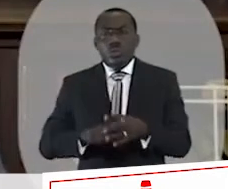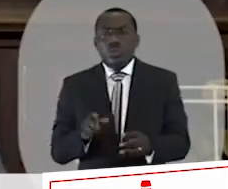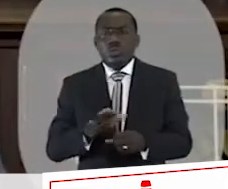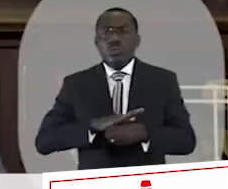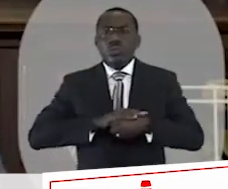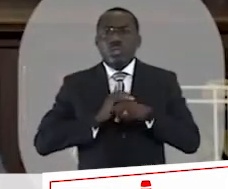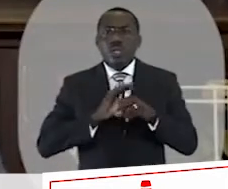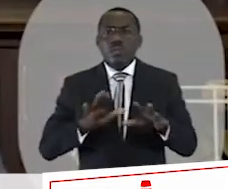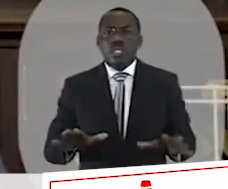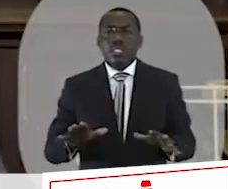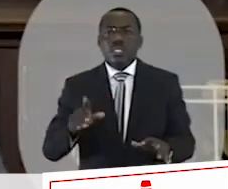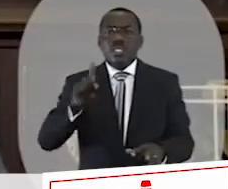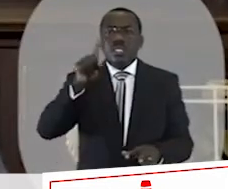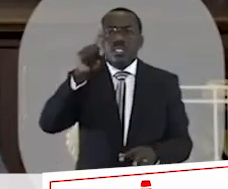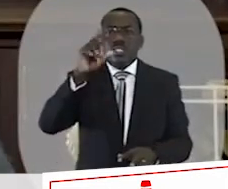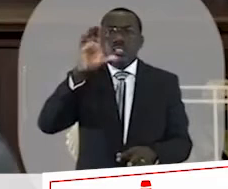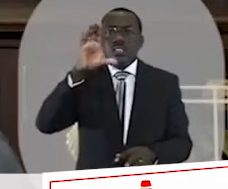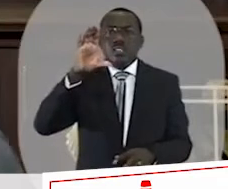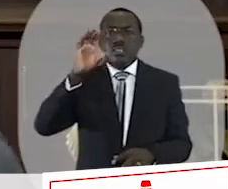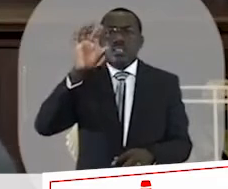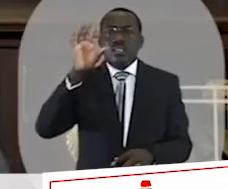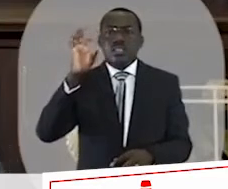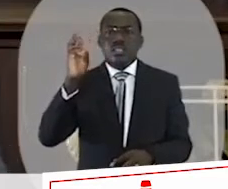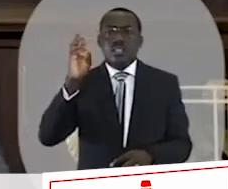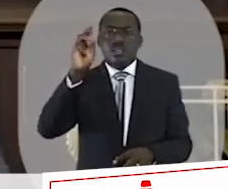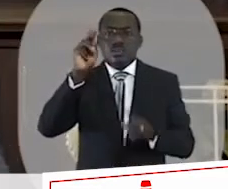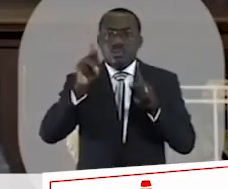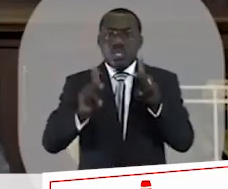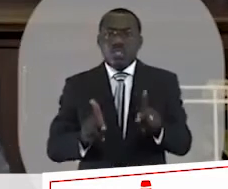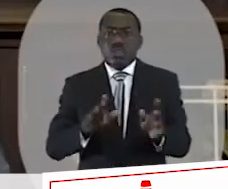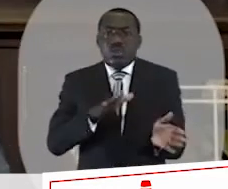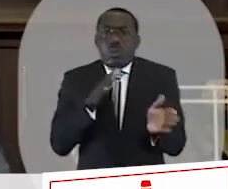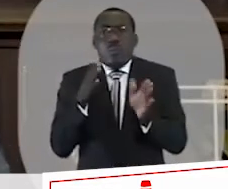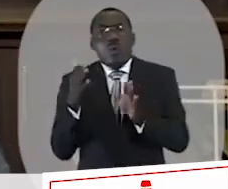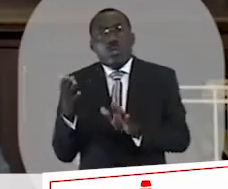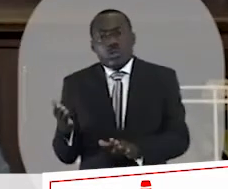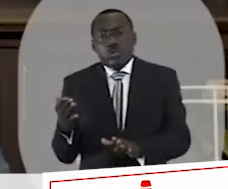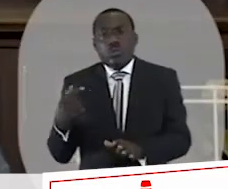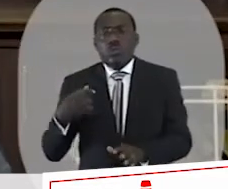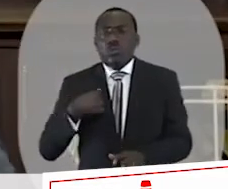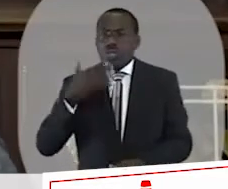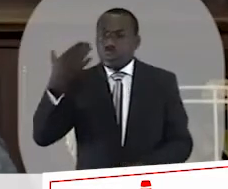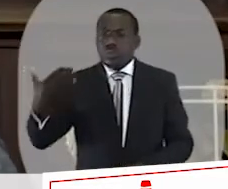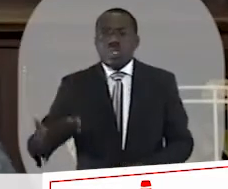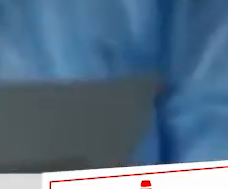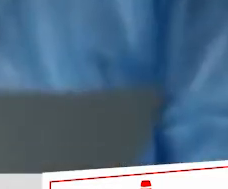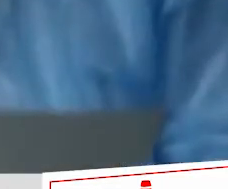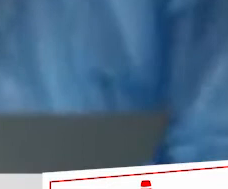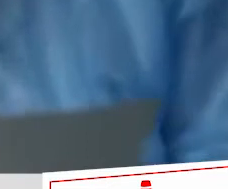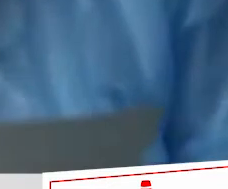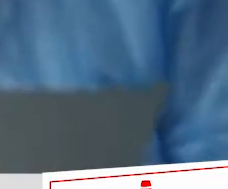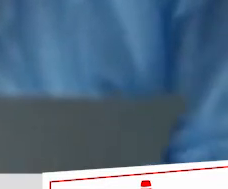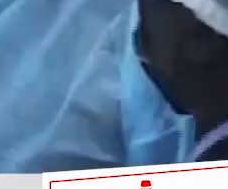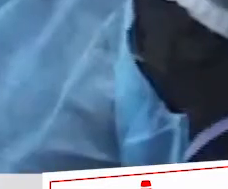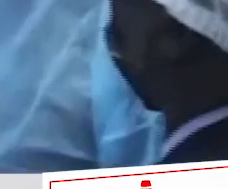réanimation ali bongo ondimba a exprimé son soutien et son réconfort tout en remerciant les personnels